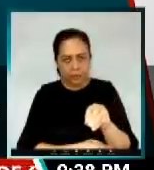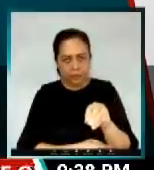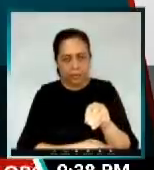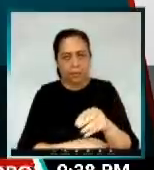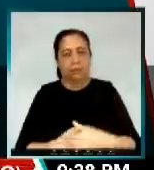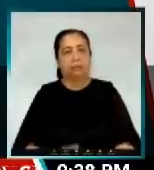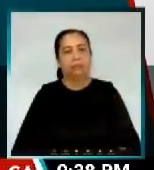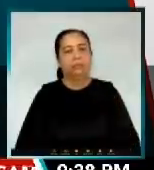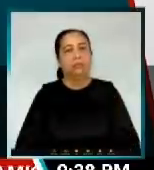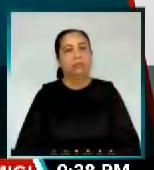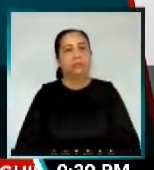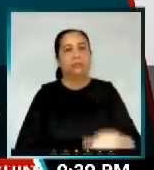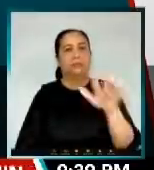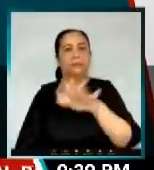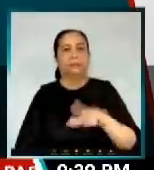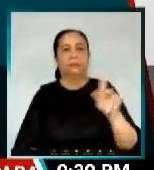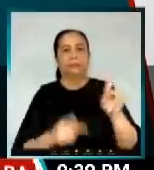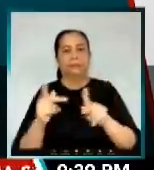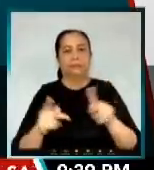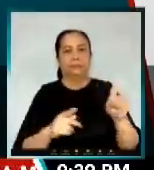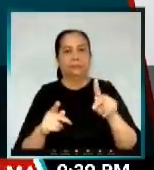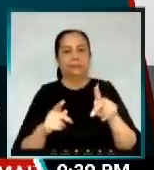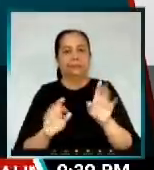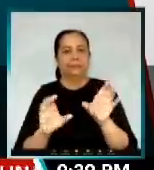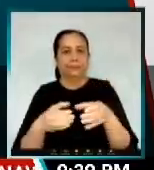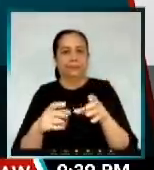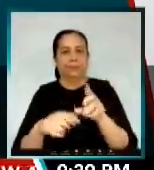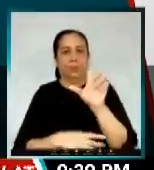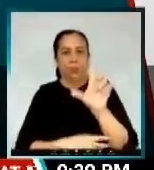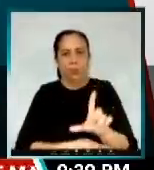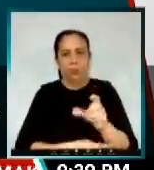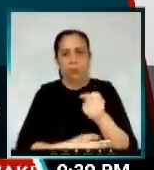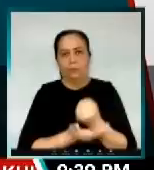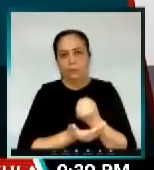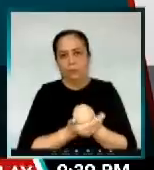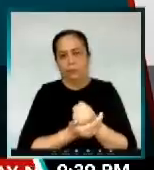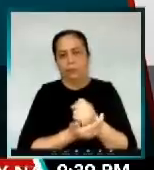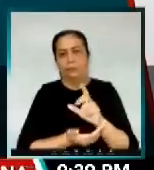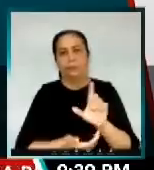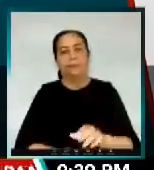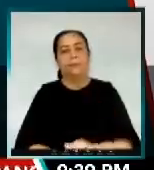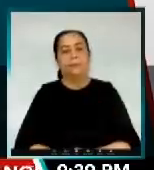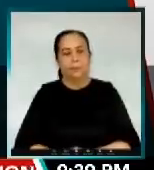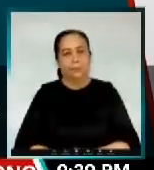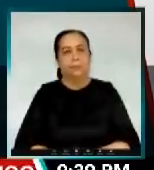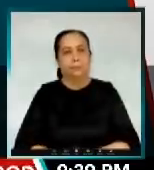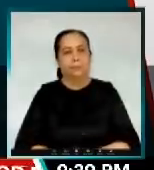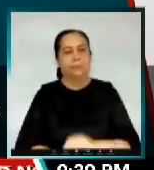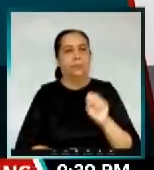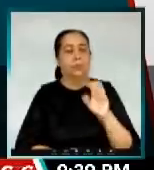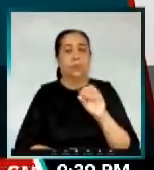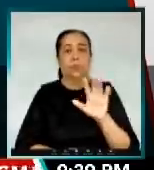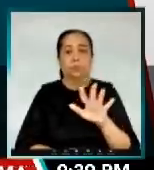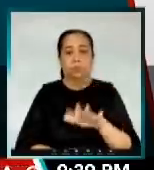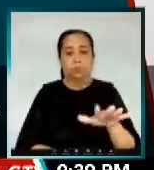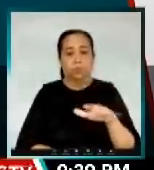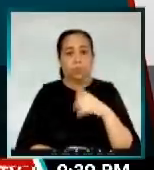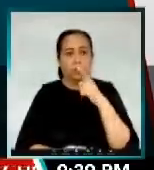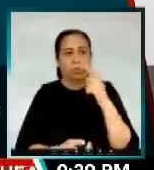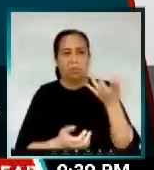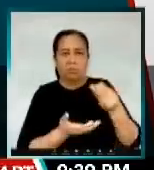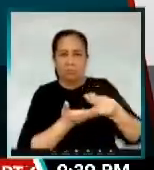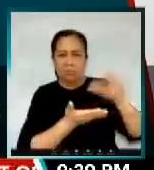the population classified as low-income. Opo. So yung mga nakakaangat po, huwag na po